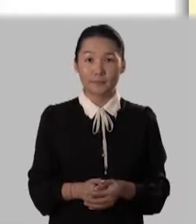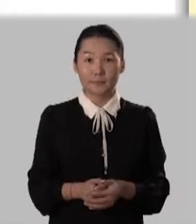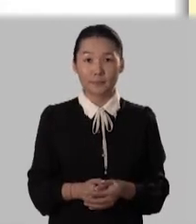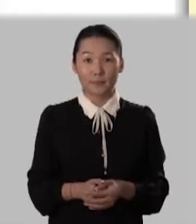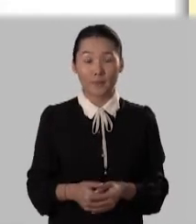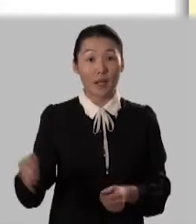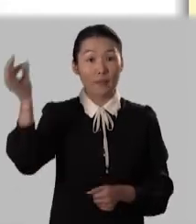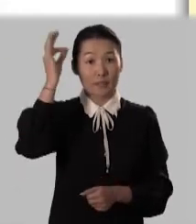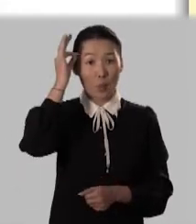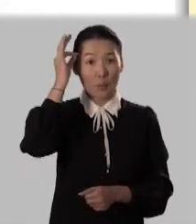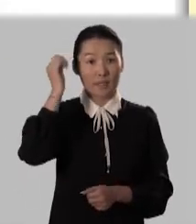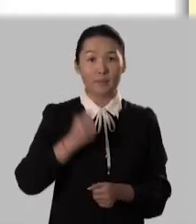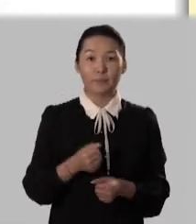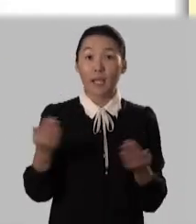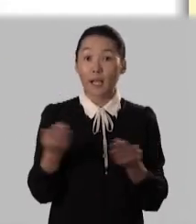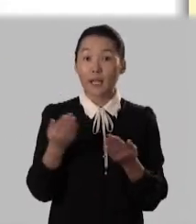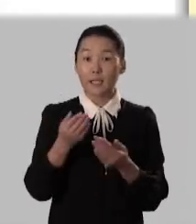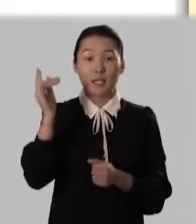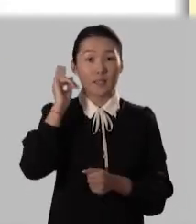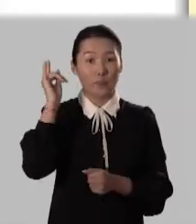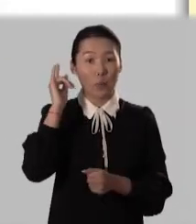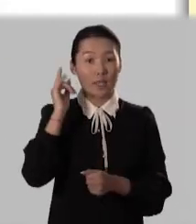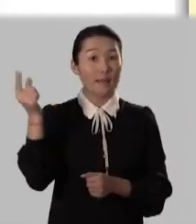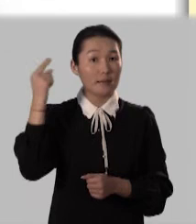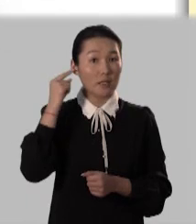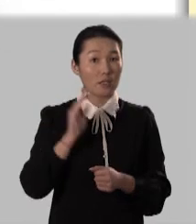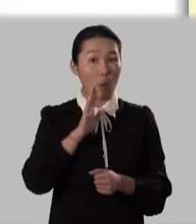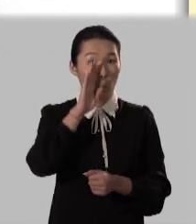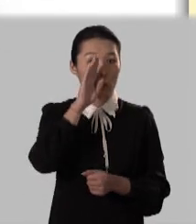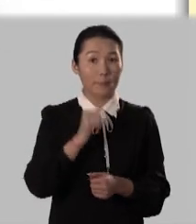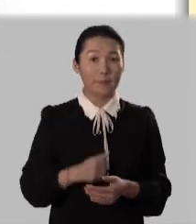вспомните какие звуки мы слышим по утрам